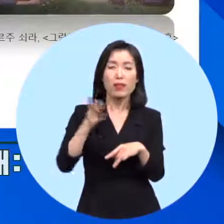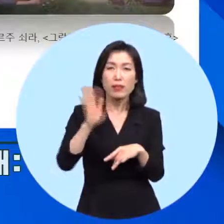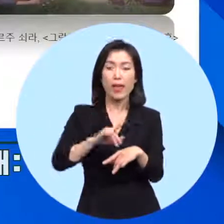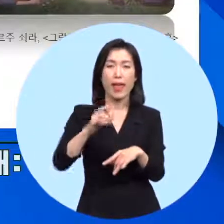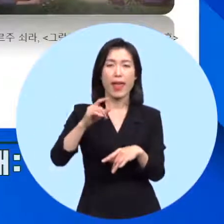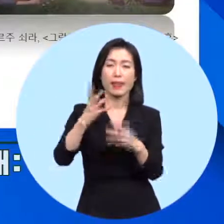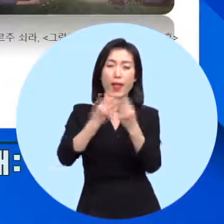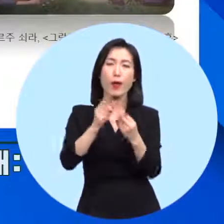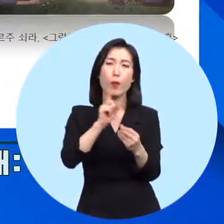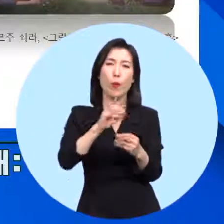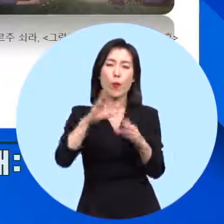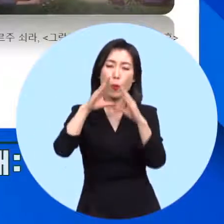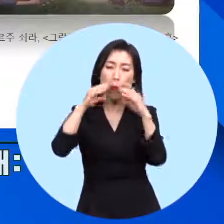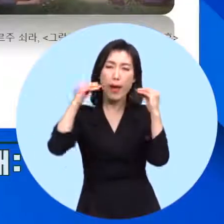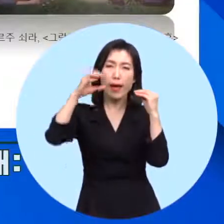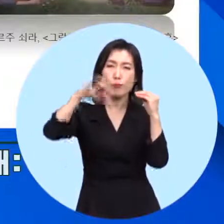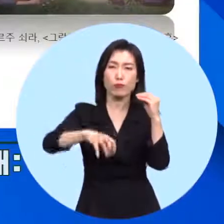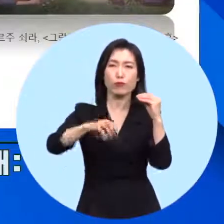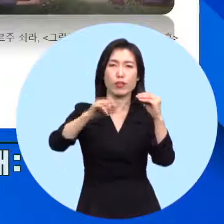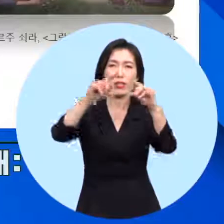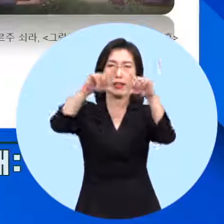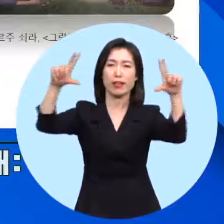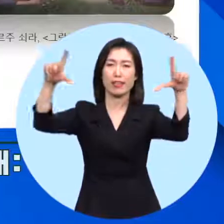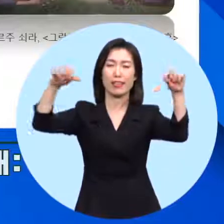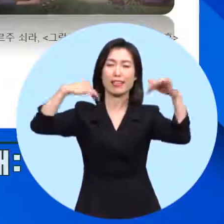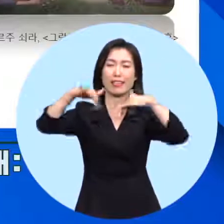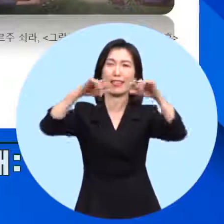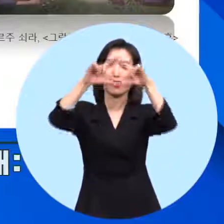글판 일상.